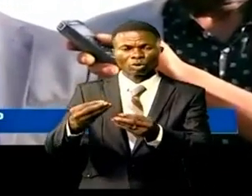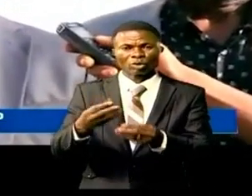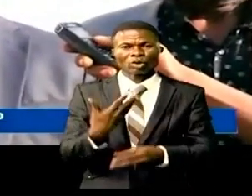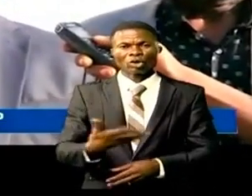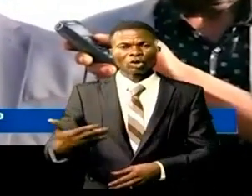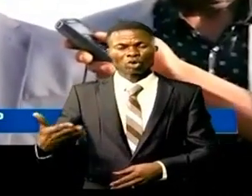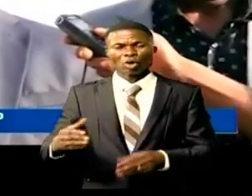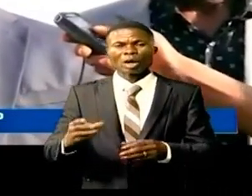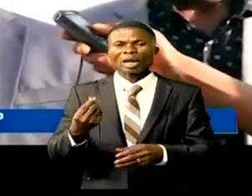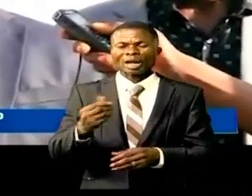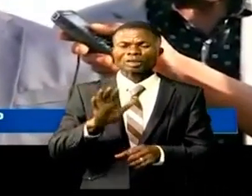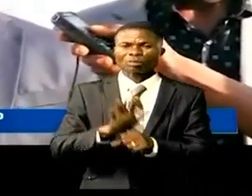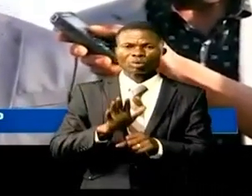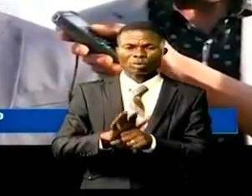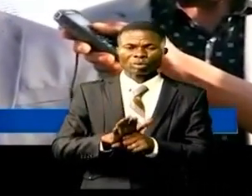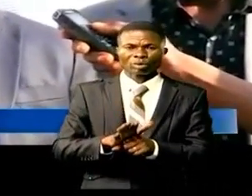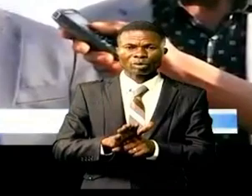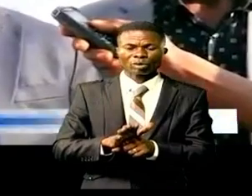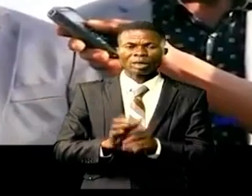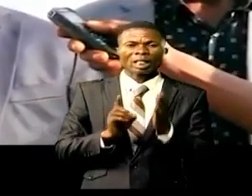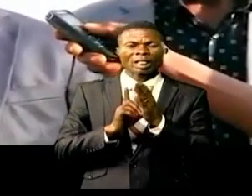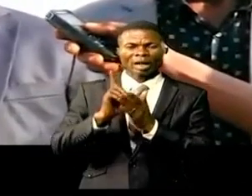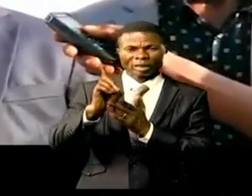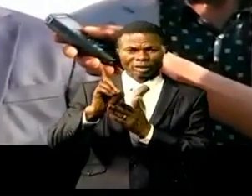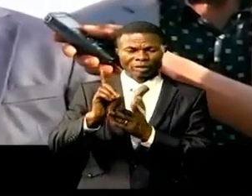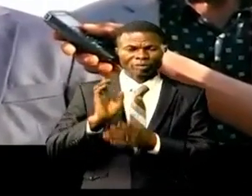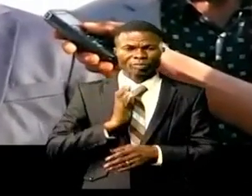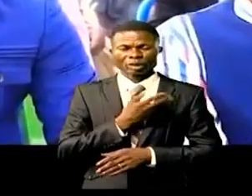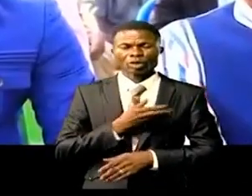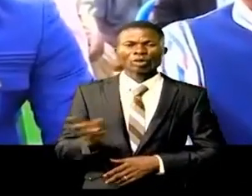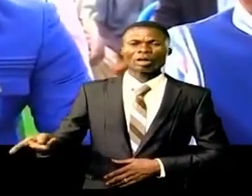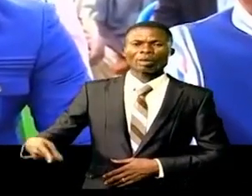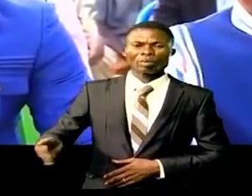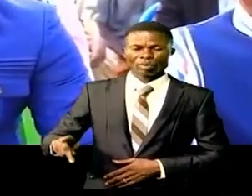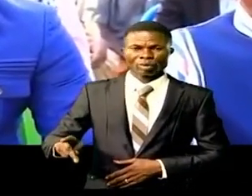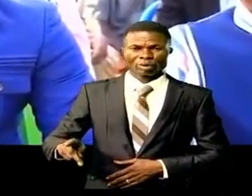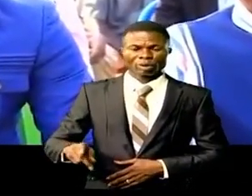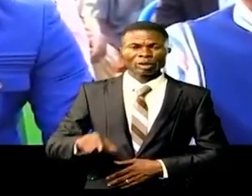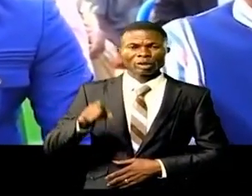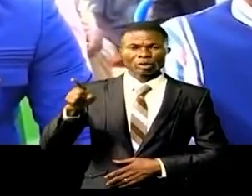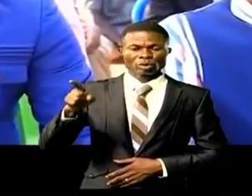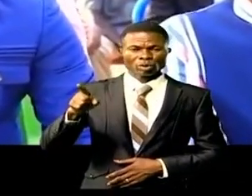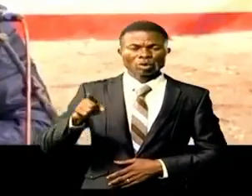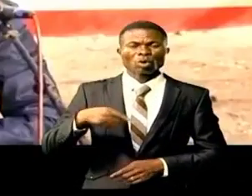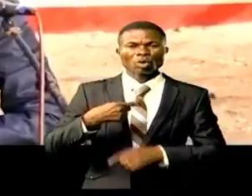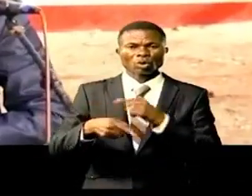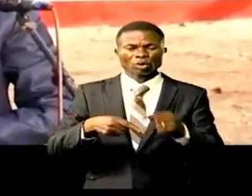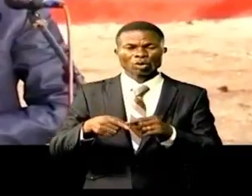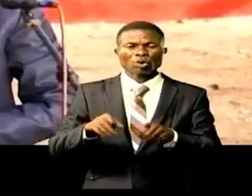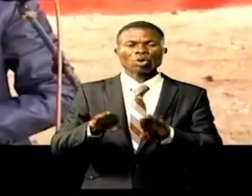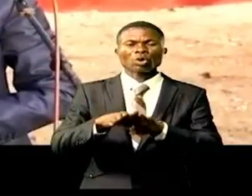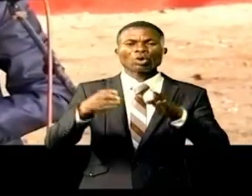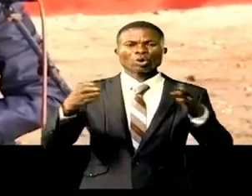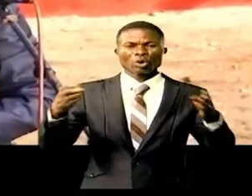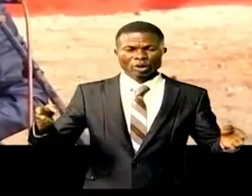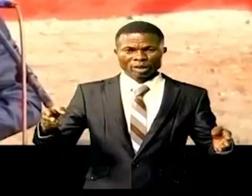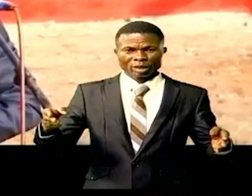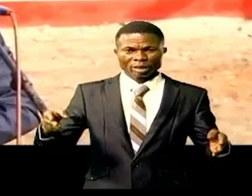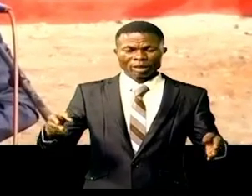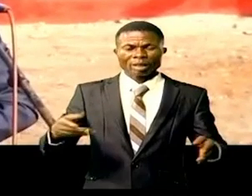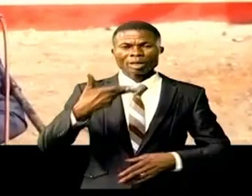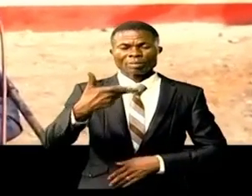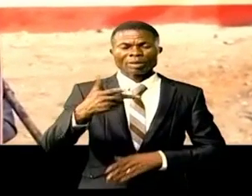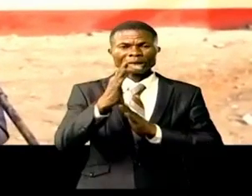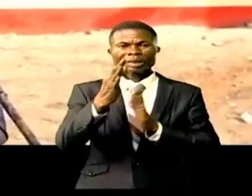nécessaires à l'éclosion du développement de notre province. Ce dernier a procédé à son inauguration mercredi